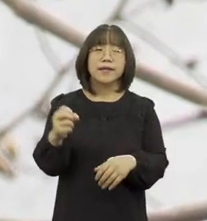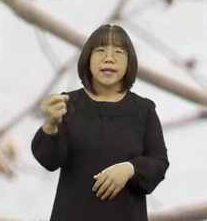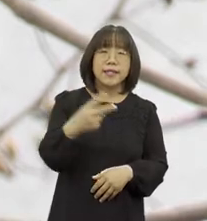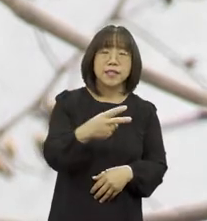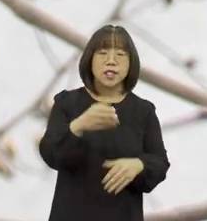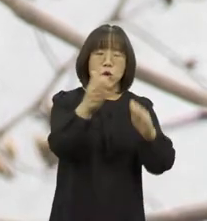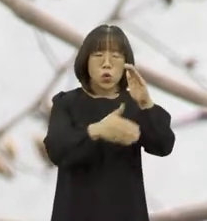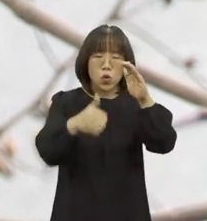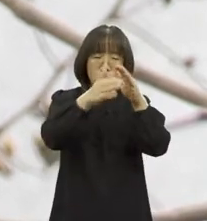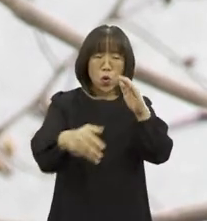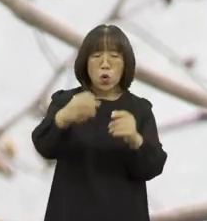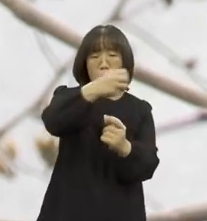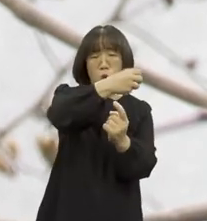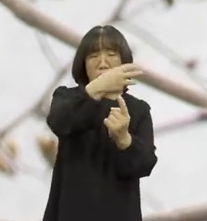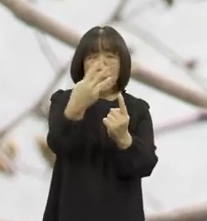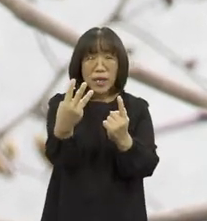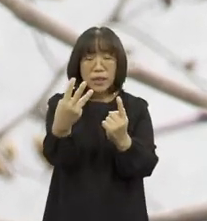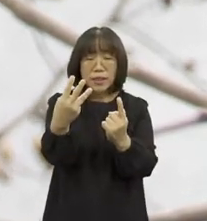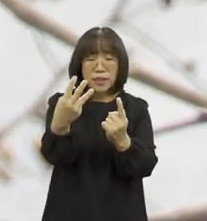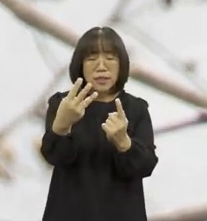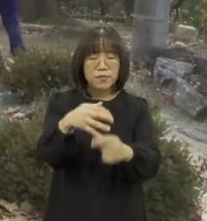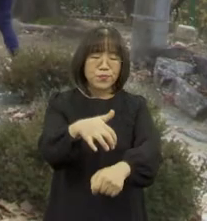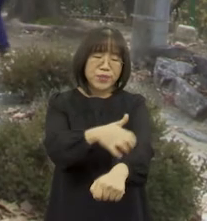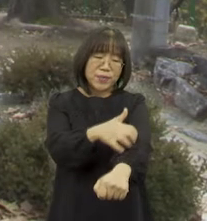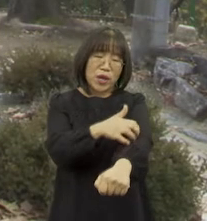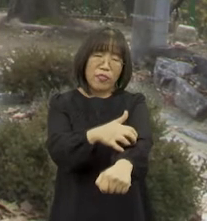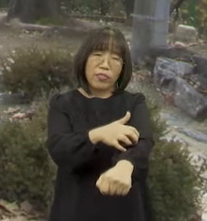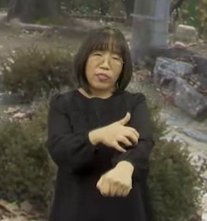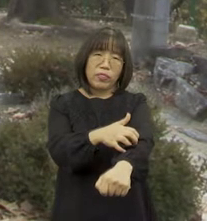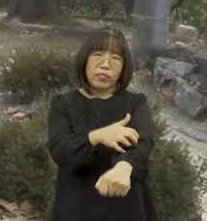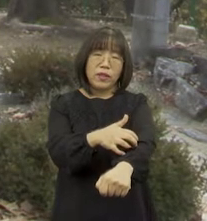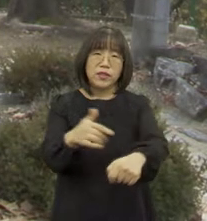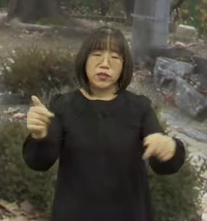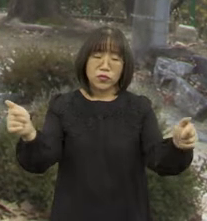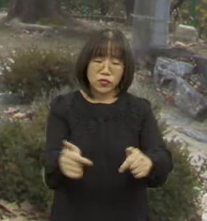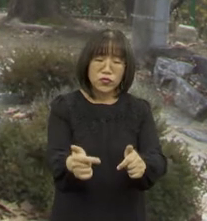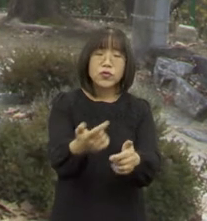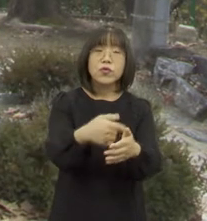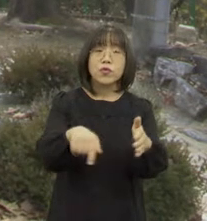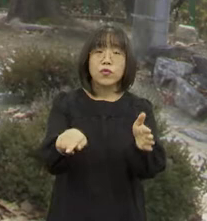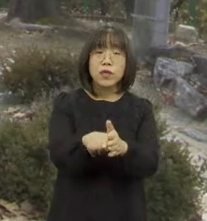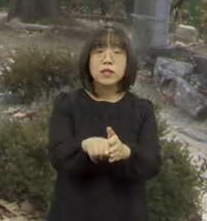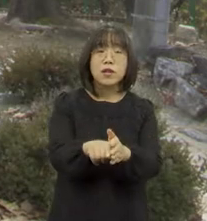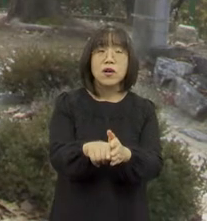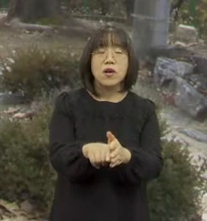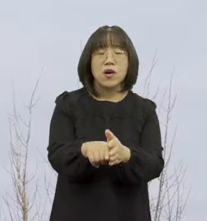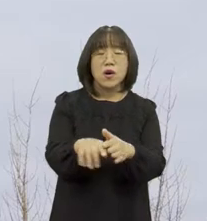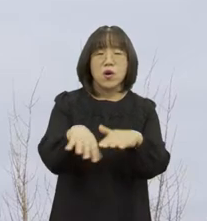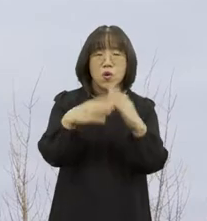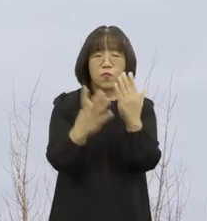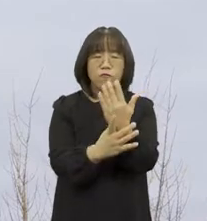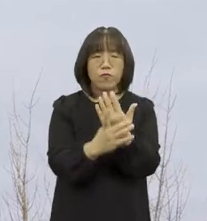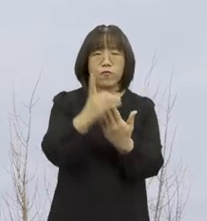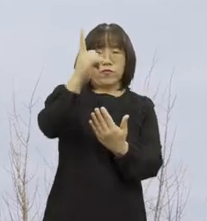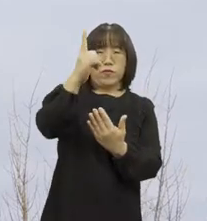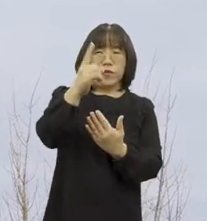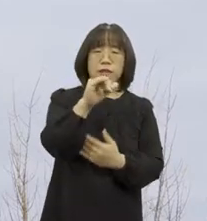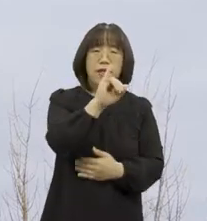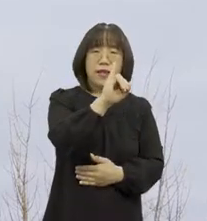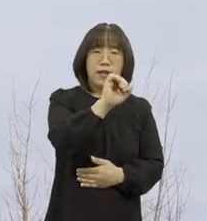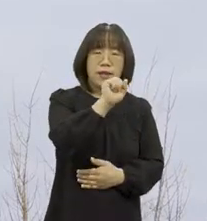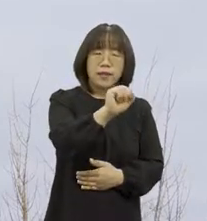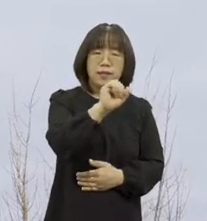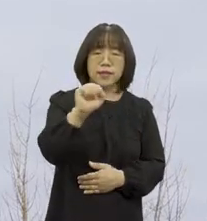강서구는 이러한 공공 와이파이 사용해 불편함을 해소하기 위해 까치 오늘 포함한 모든 와이파이에 단일